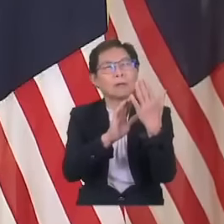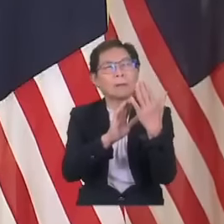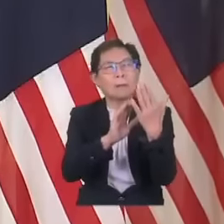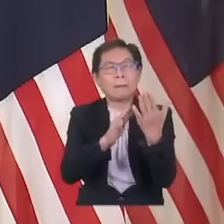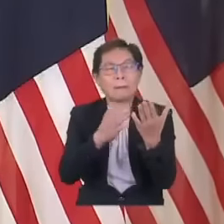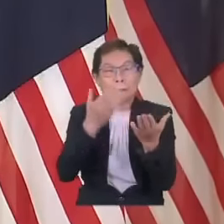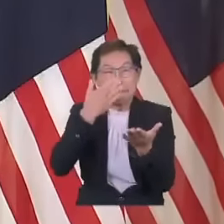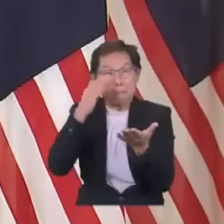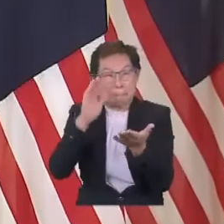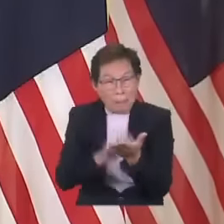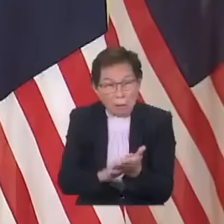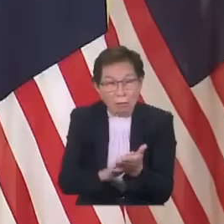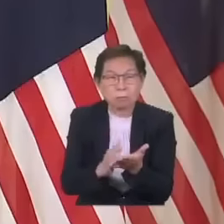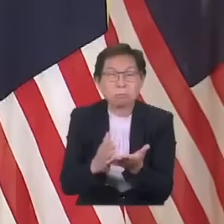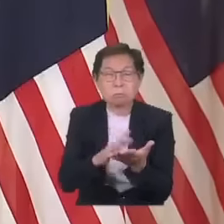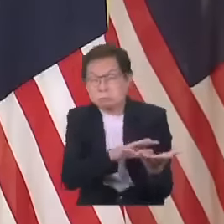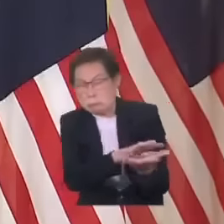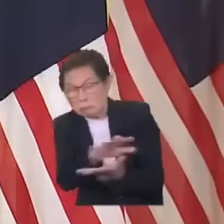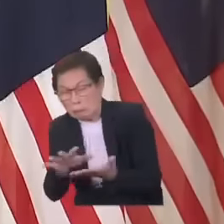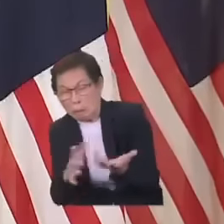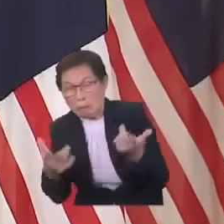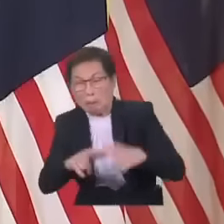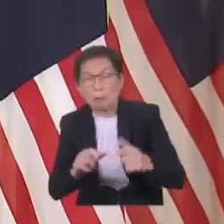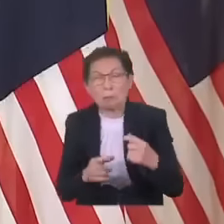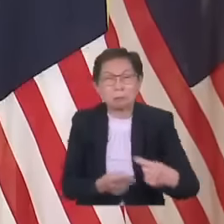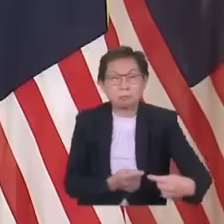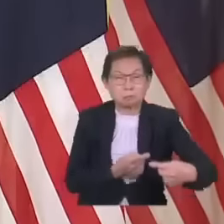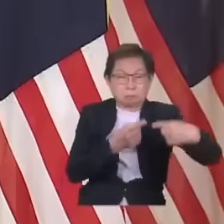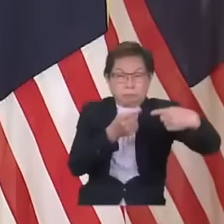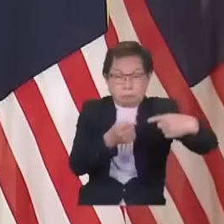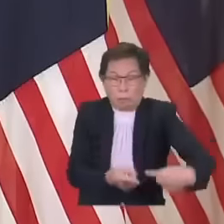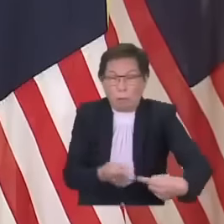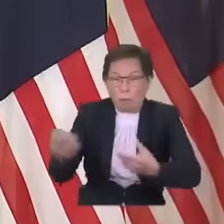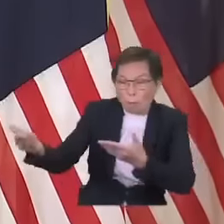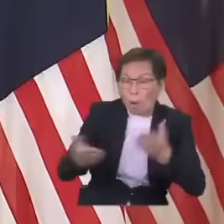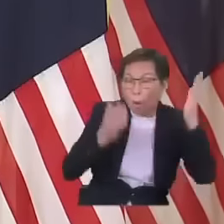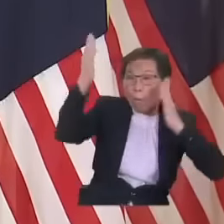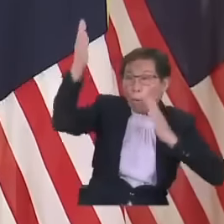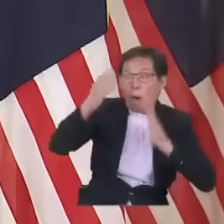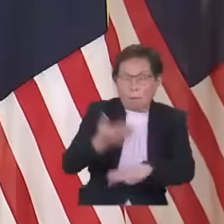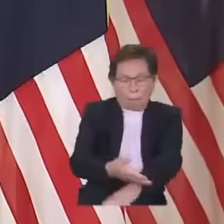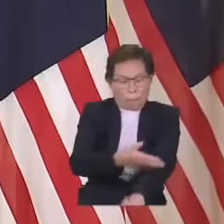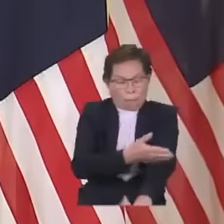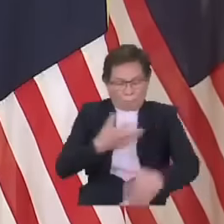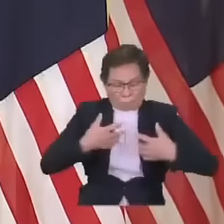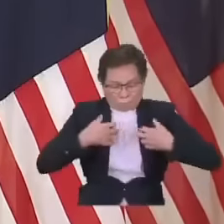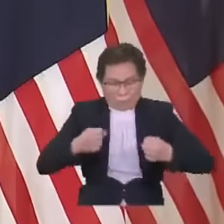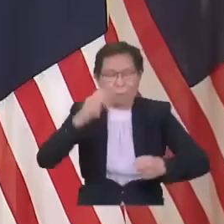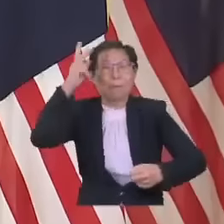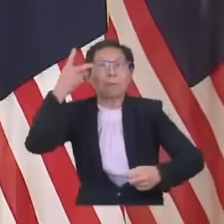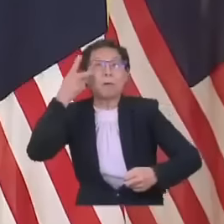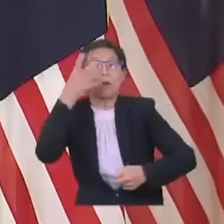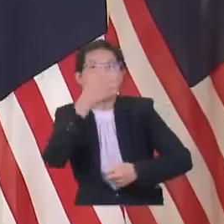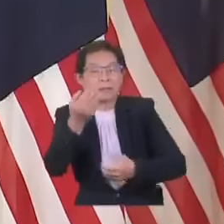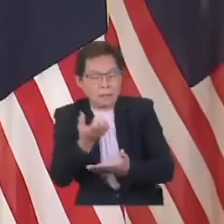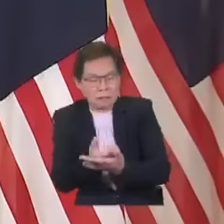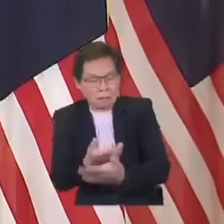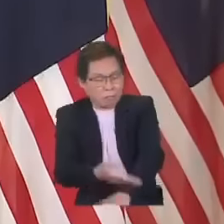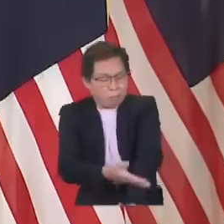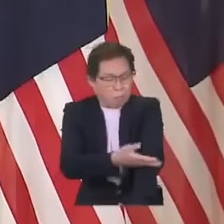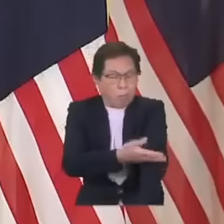dalam perjuangan membawa negara kelandasan pemulihan kesehatan politik dan ekonomi